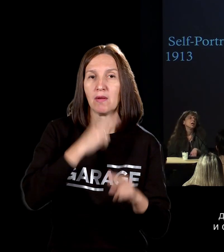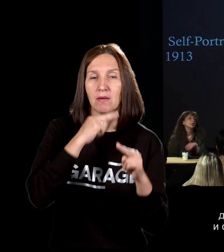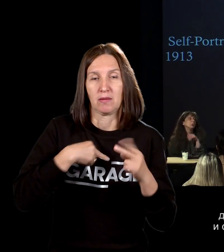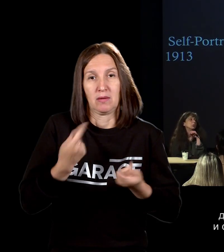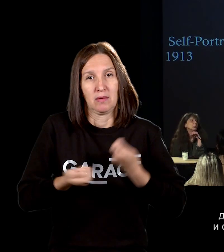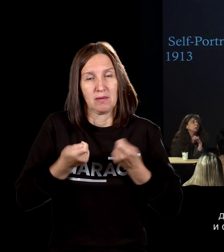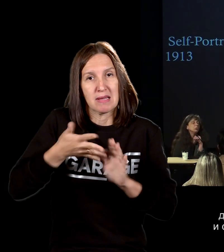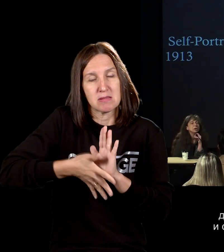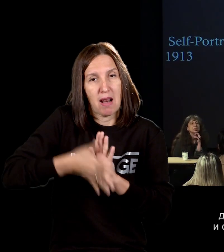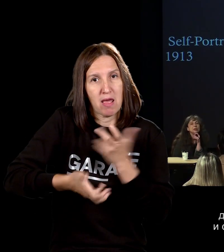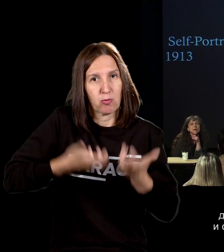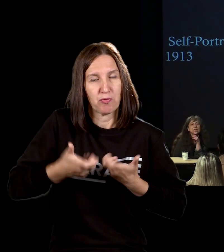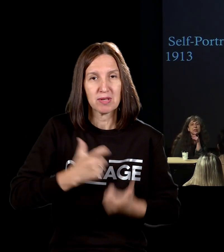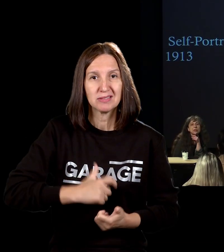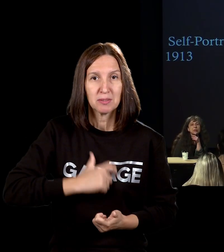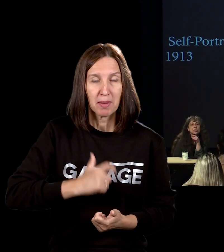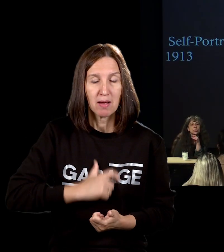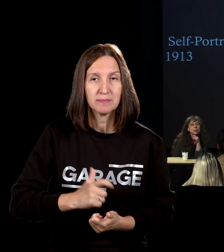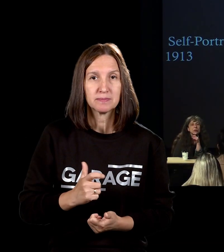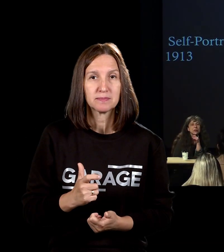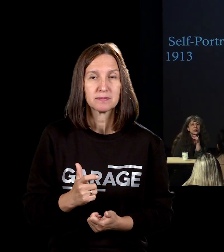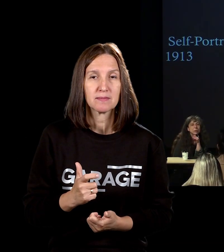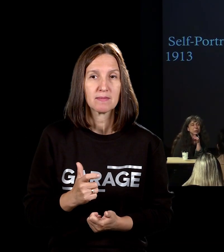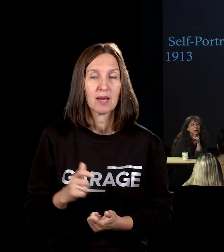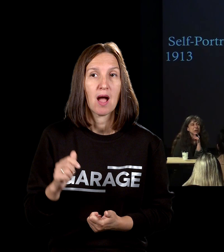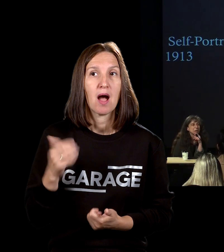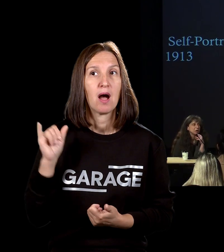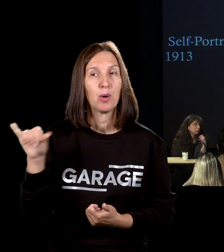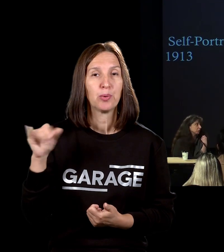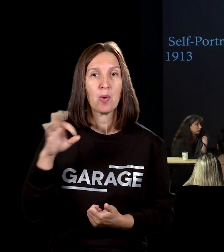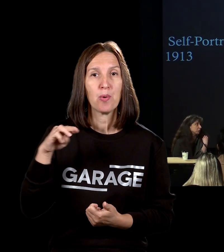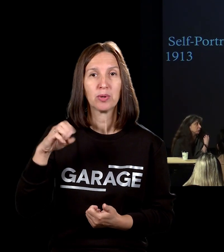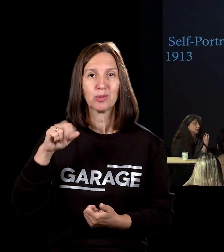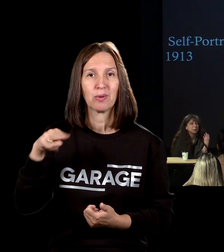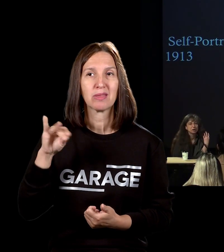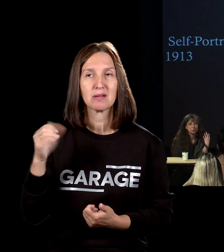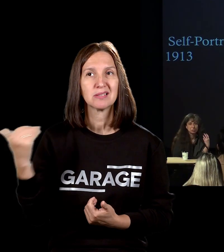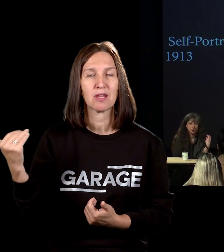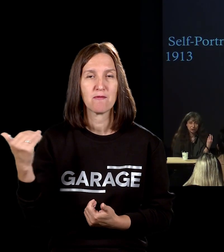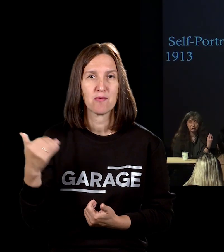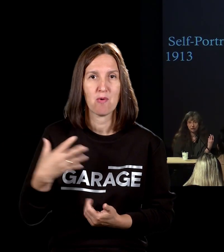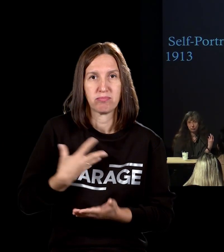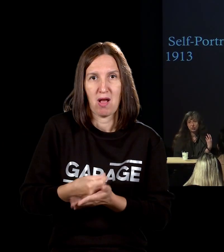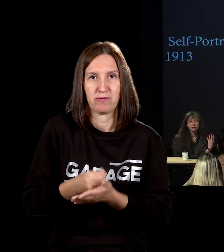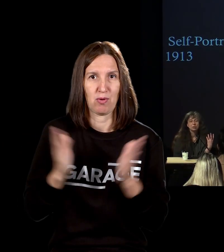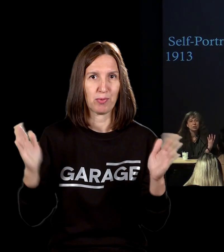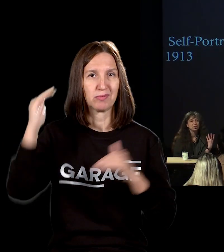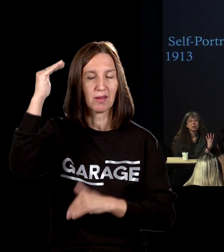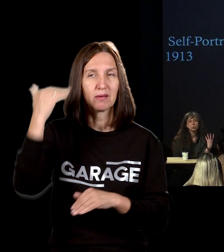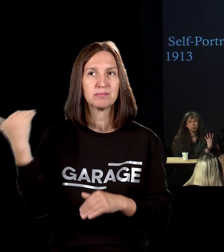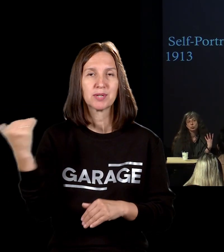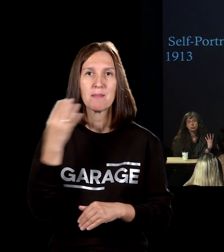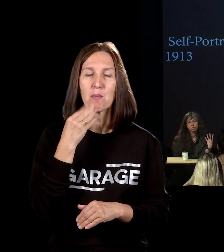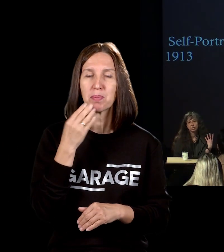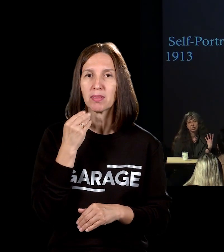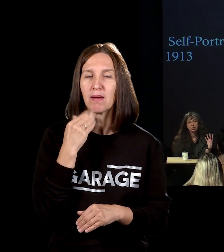саморепрезентации, то у Отто Дикса, скорее, все его автопортреты – это попытка, как бы это попытка пересказать себя разными